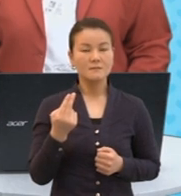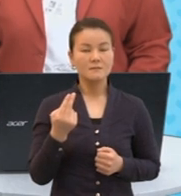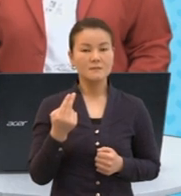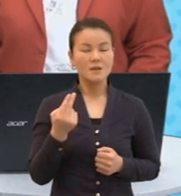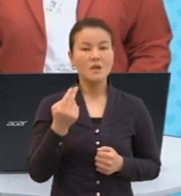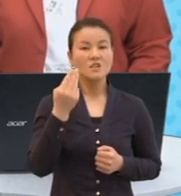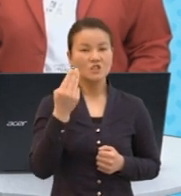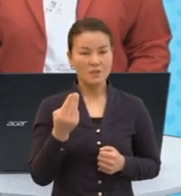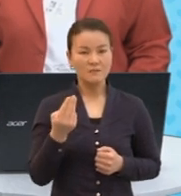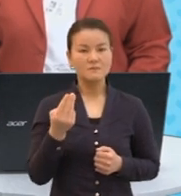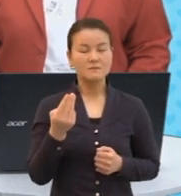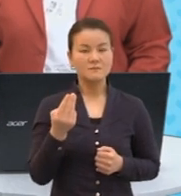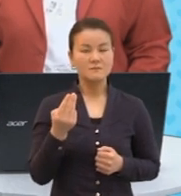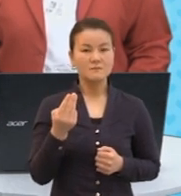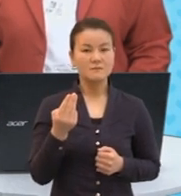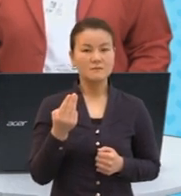Ща.